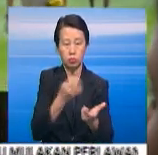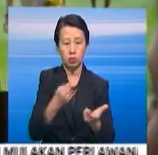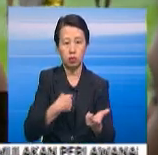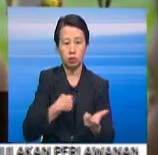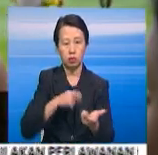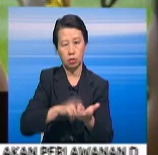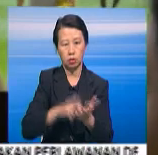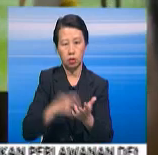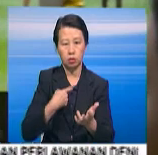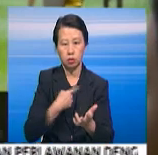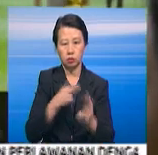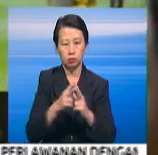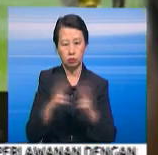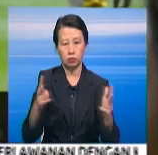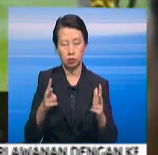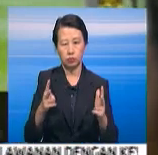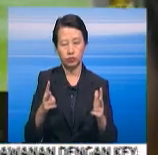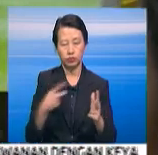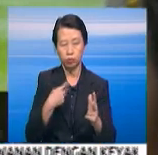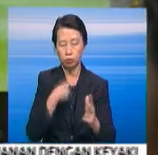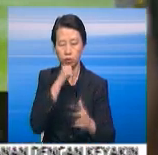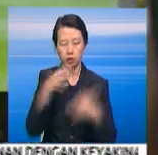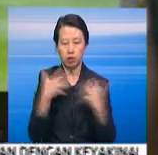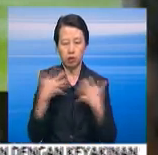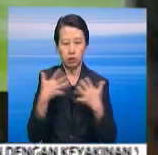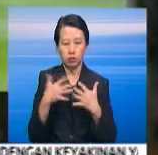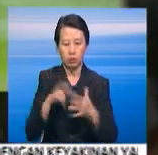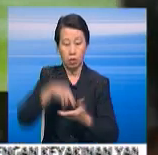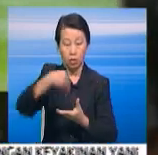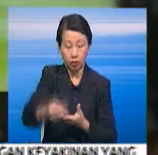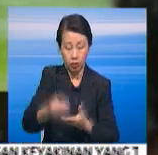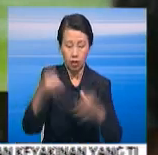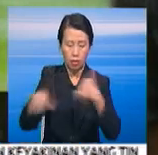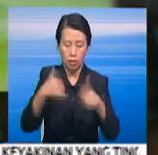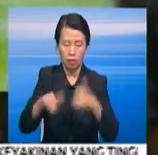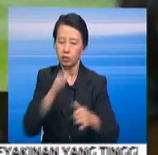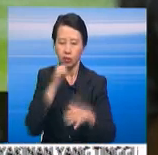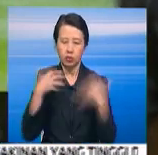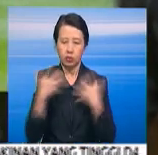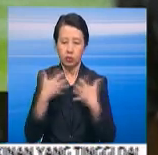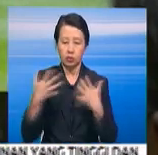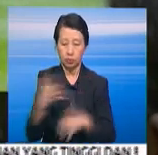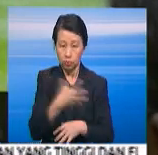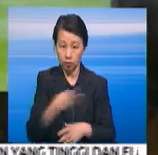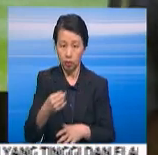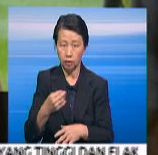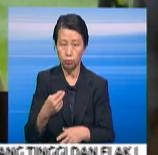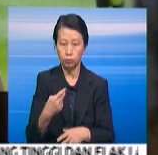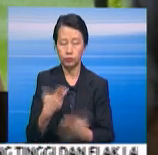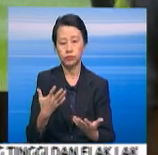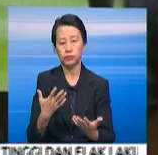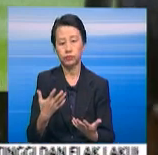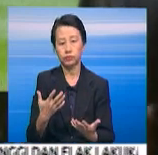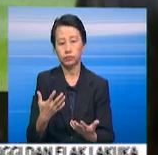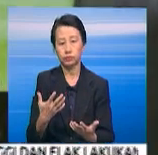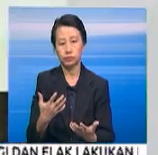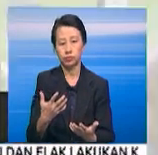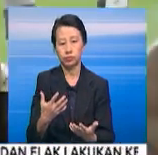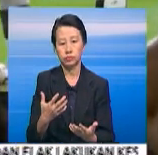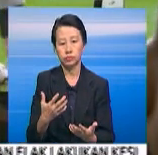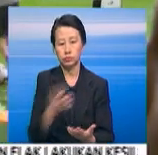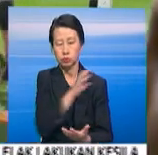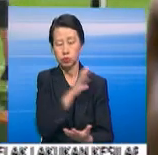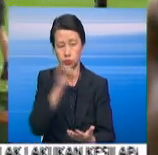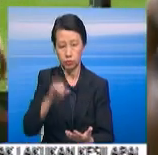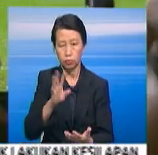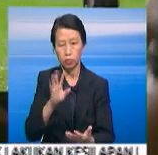mean, we're not scared. We're gonna go out there, play our football, and then we'll see.